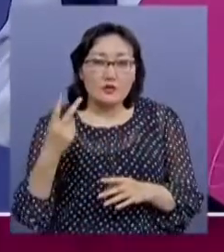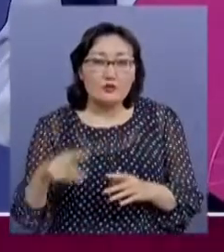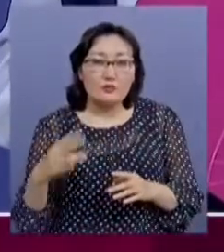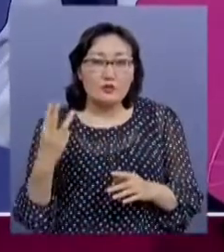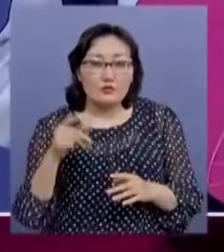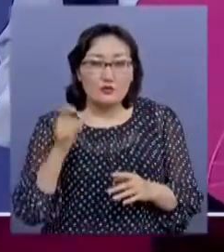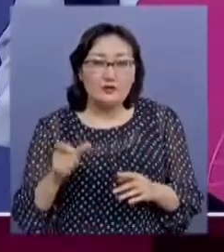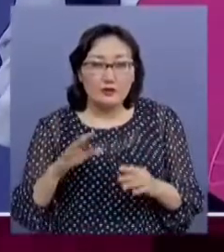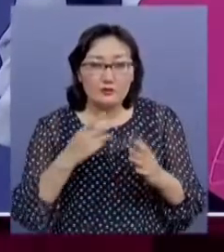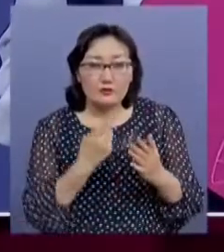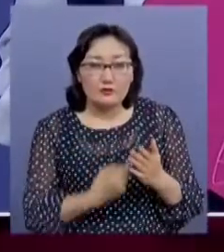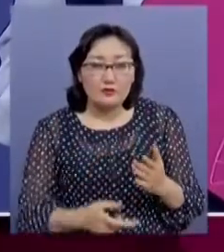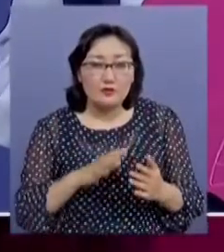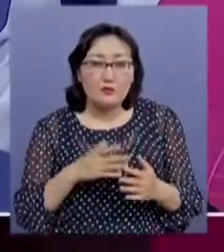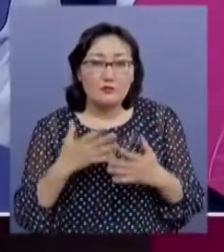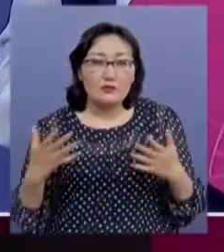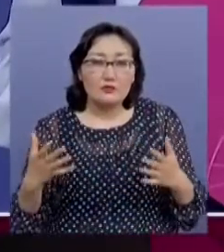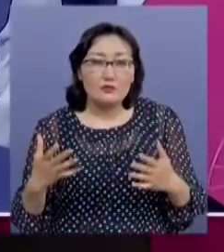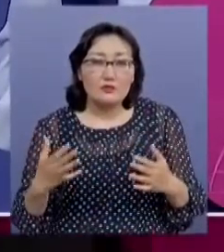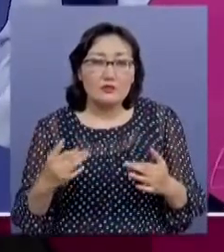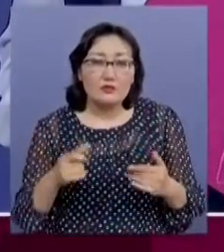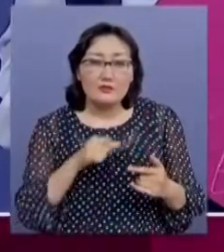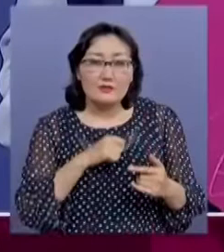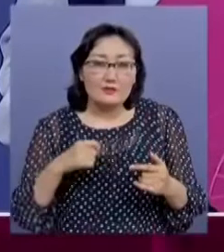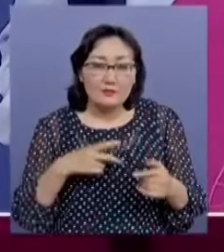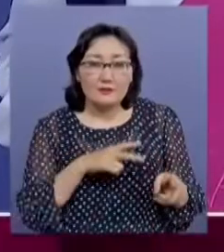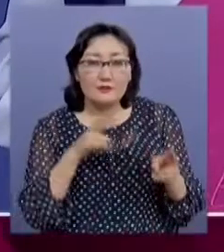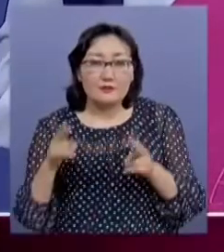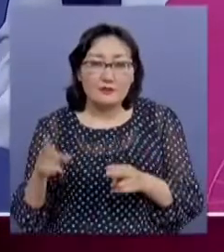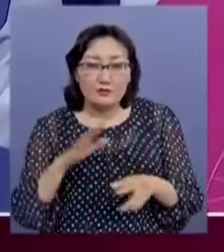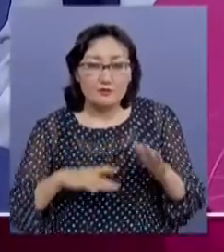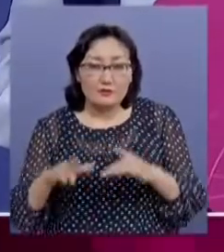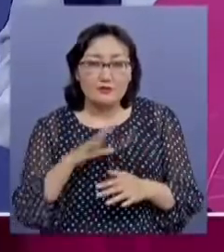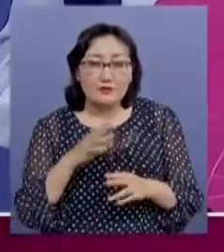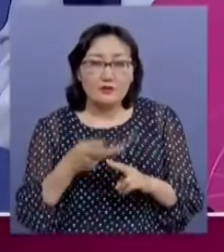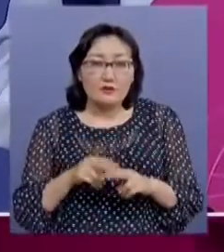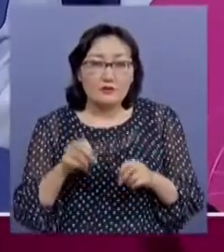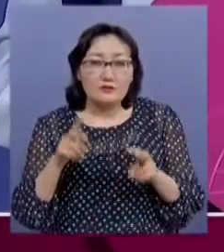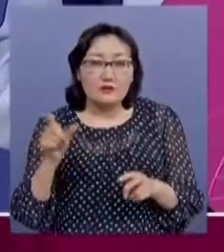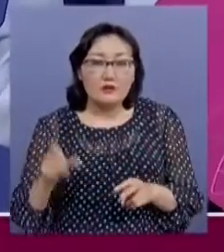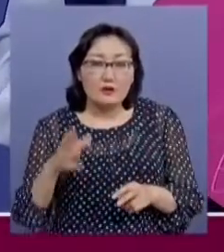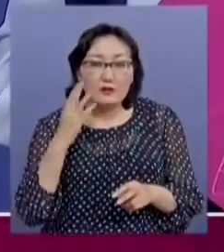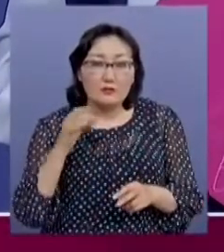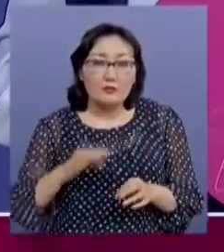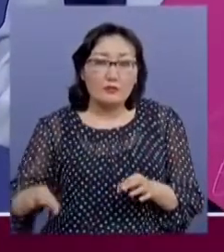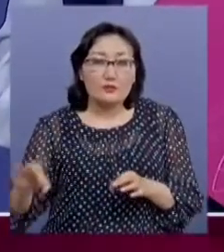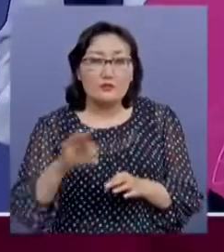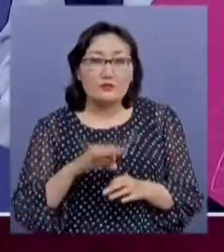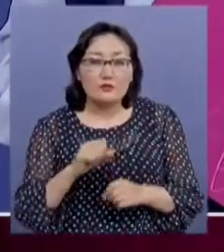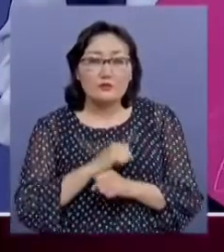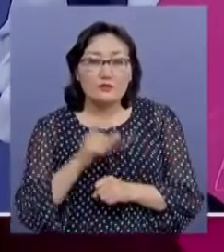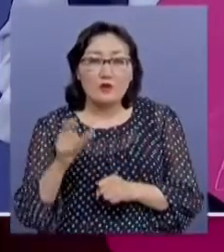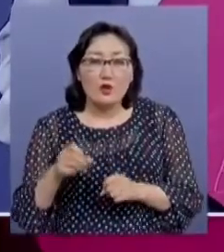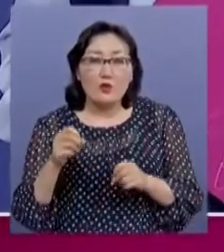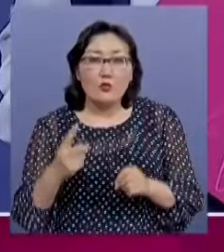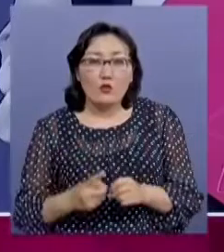суға батып өлген, оның басым көпшілігі жабайы жағажайда шомылыпты. Сондықтан мамандар биыл Алматы облысында тынығушыларға тек 11